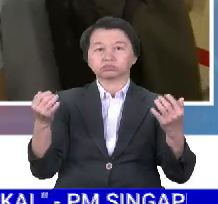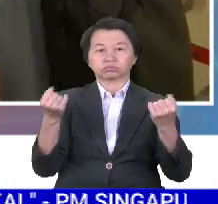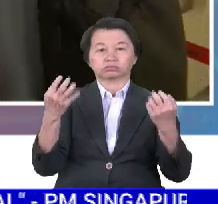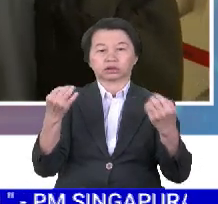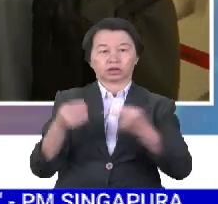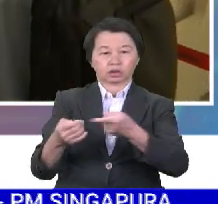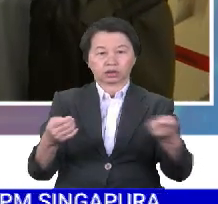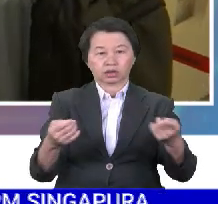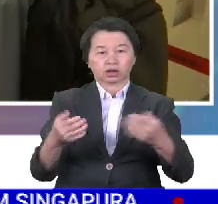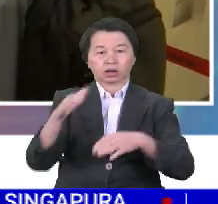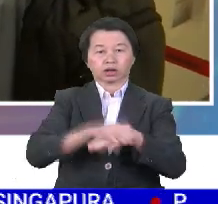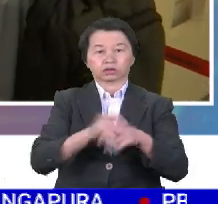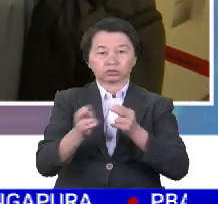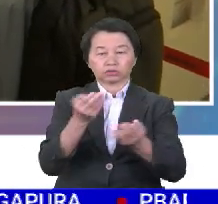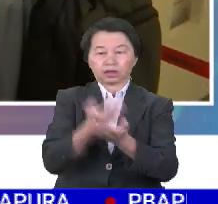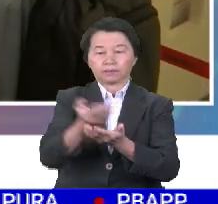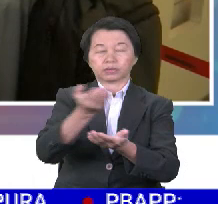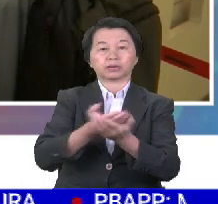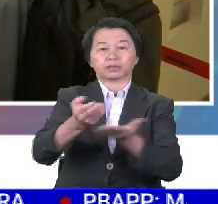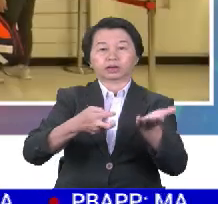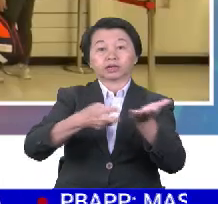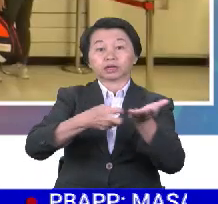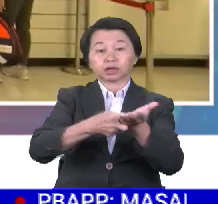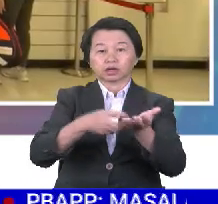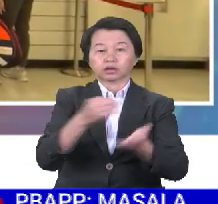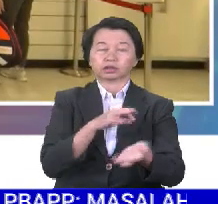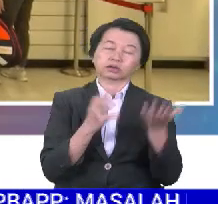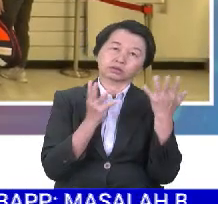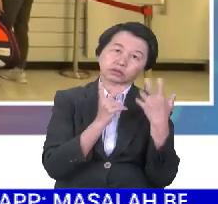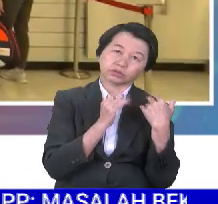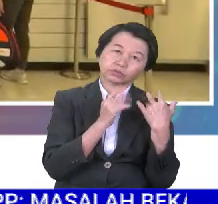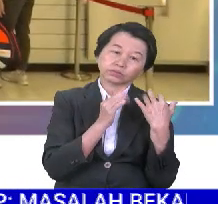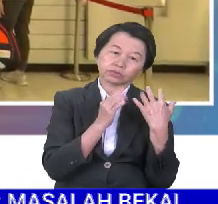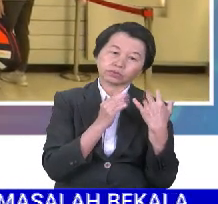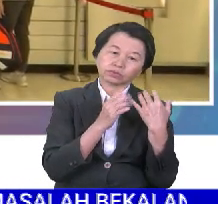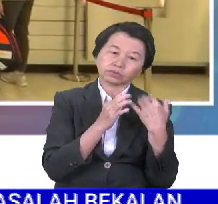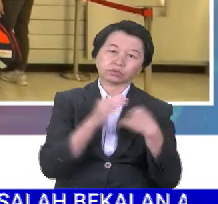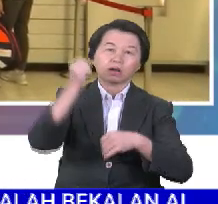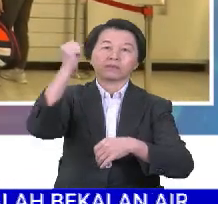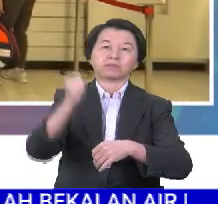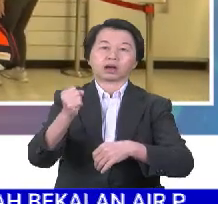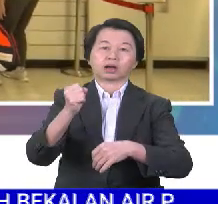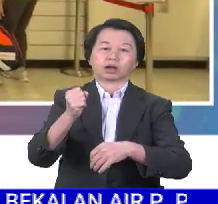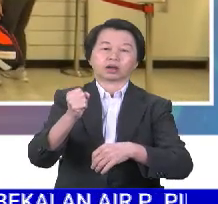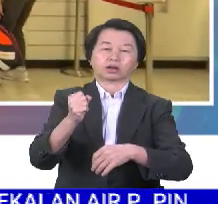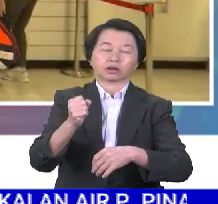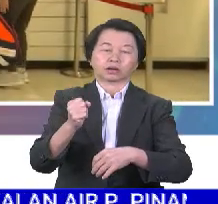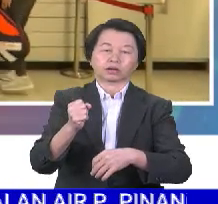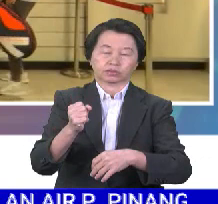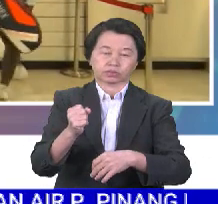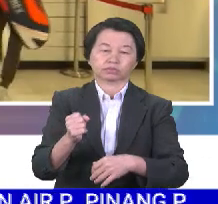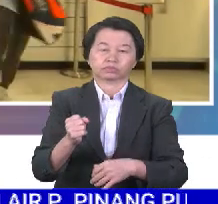kebanyakannya adalah atas urusan pembelian tiket dan juga menunggu perjalanan bas mereka. Dan